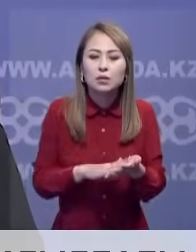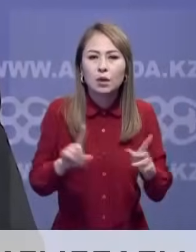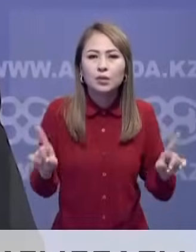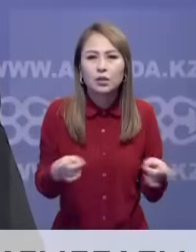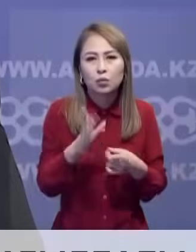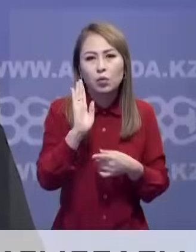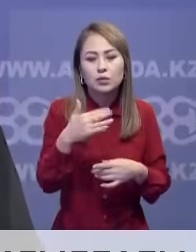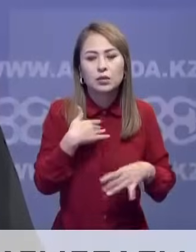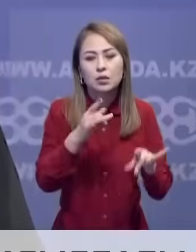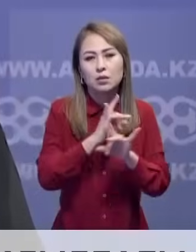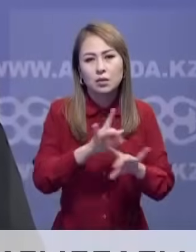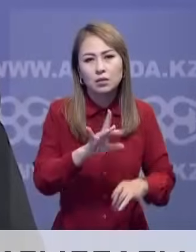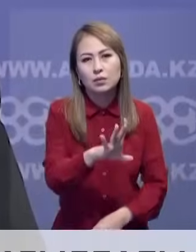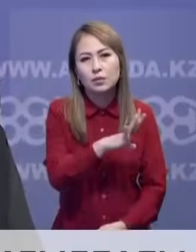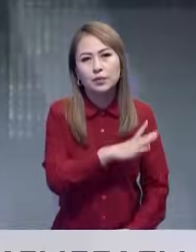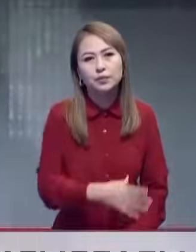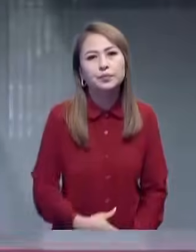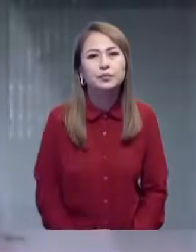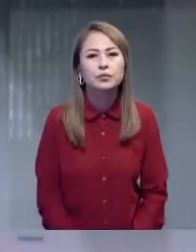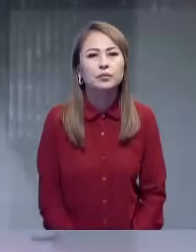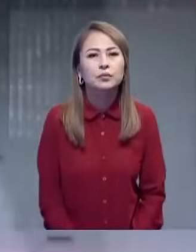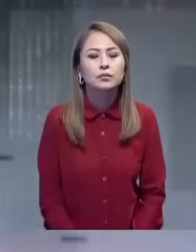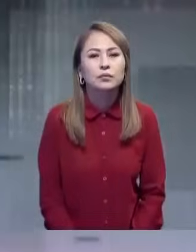Осы туралы да баяндап өттім.